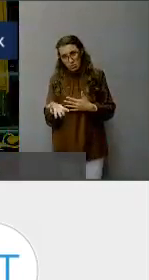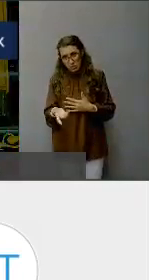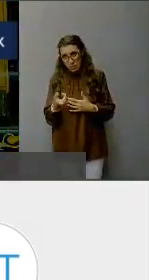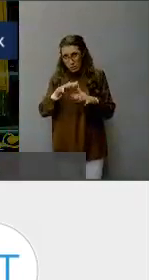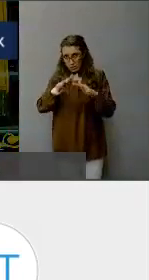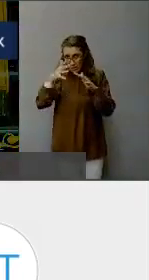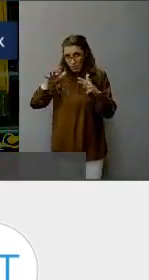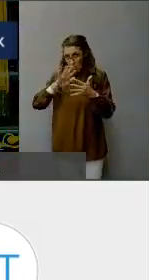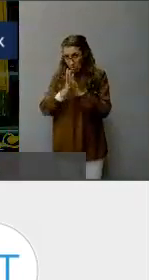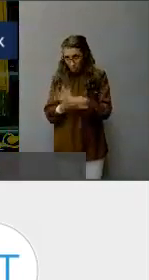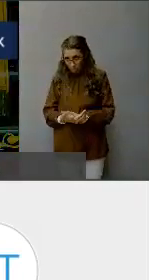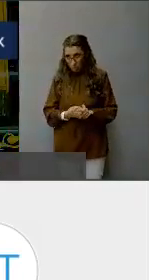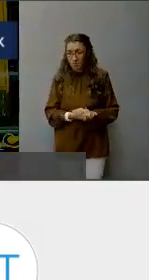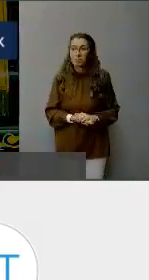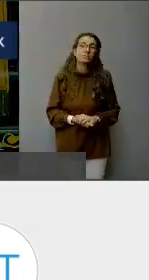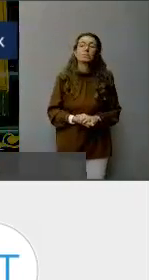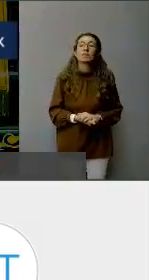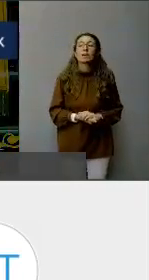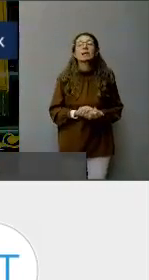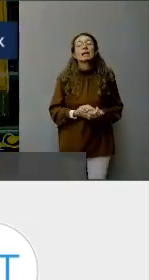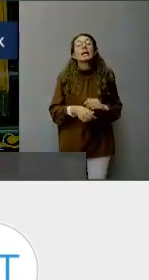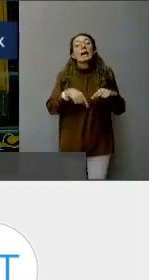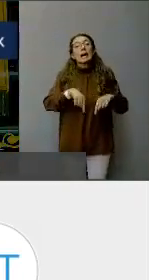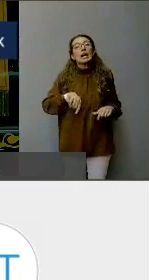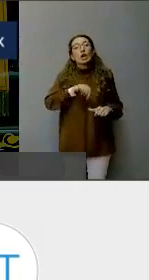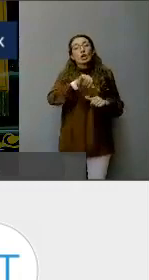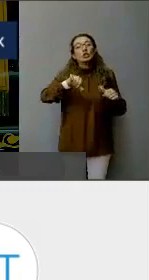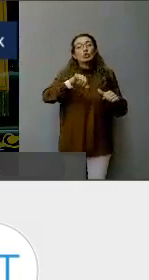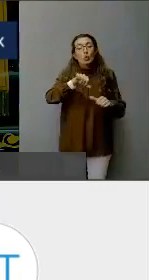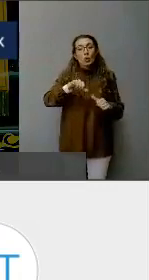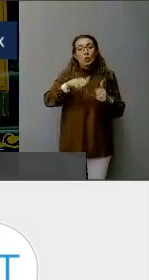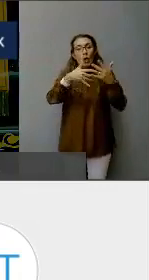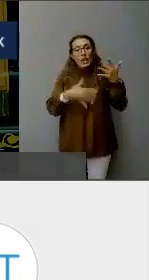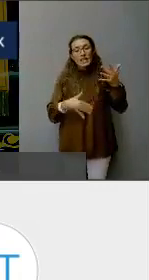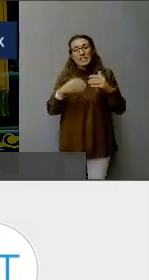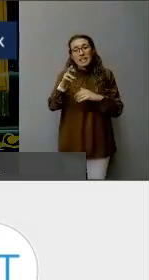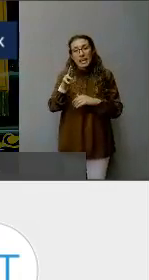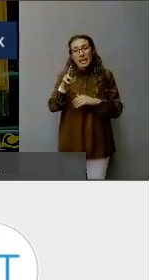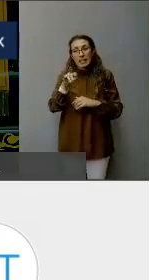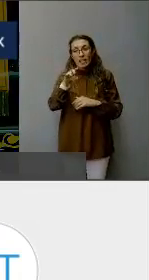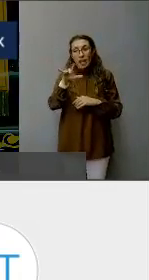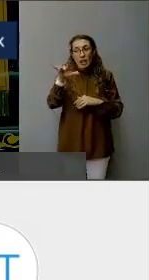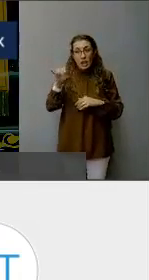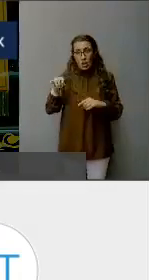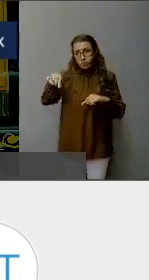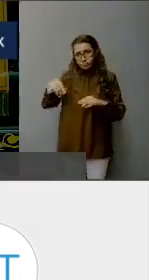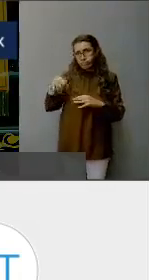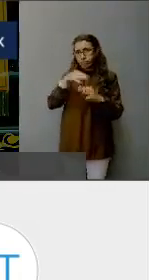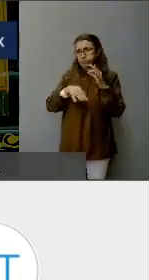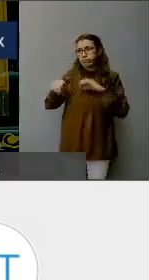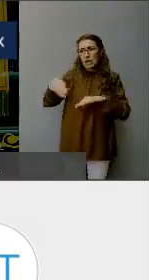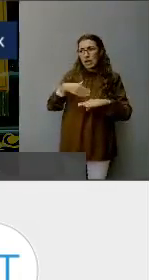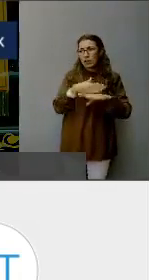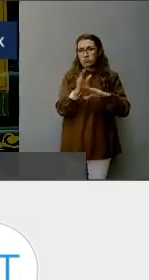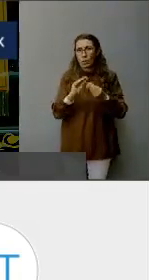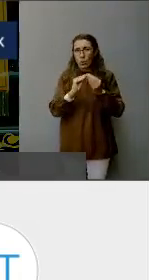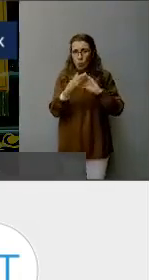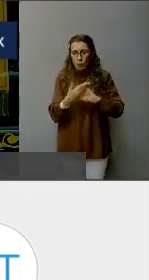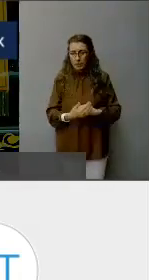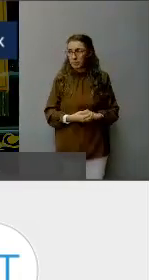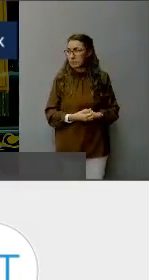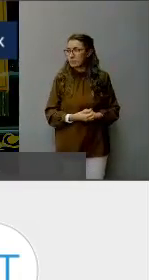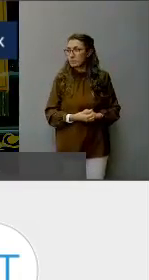ora il turno della lista crivello poi mi direte voi come intendete dividere l'illustrazione consigliere crivello mi rivolgono è come capogruppo